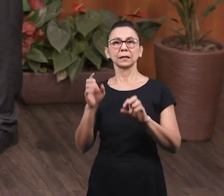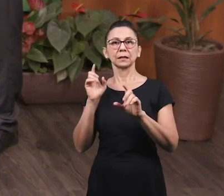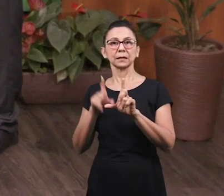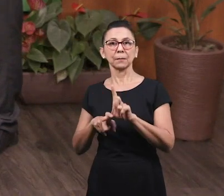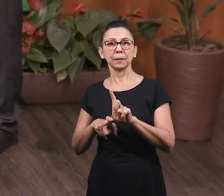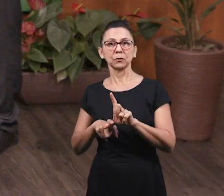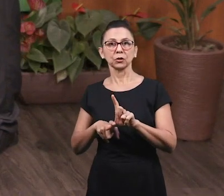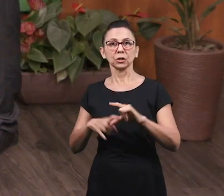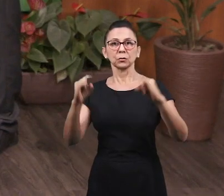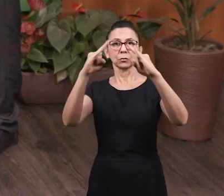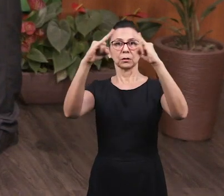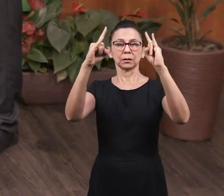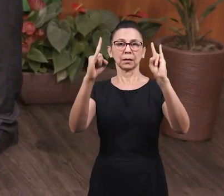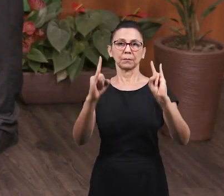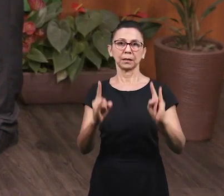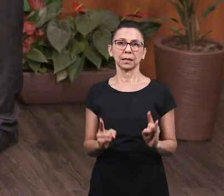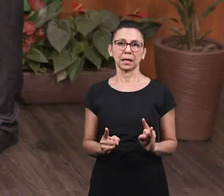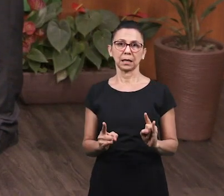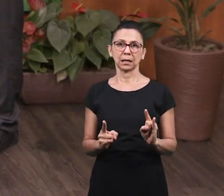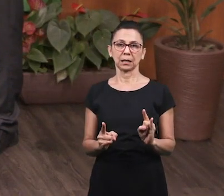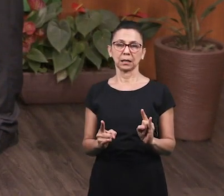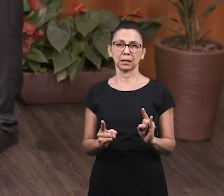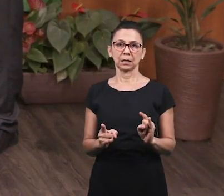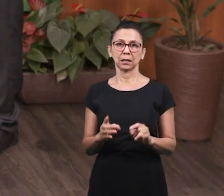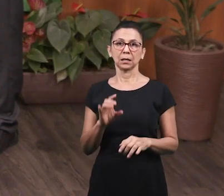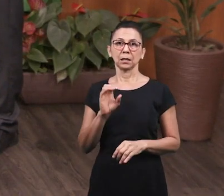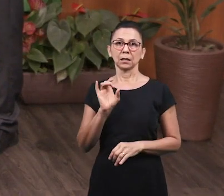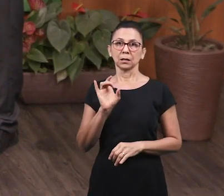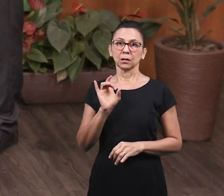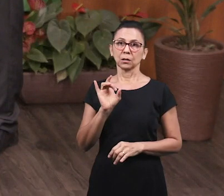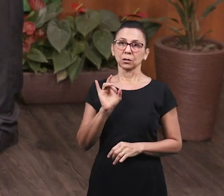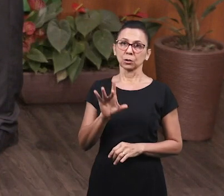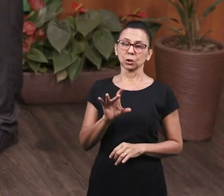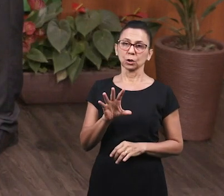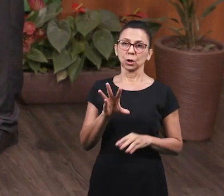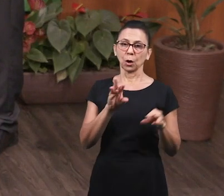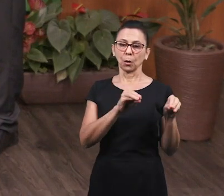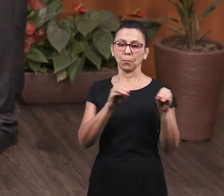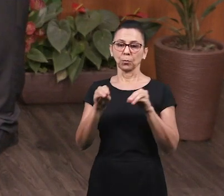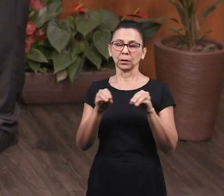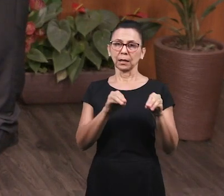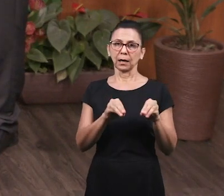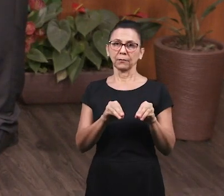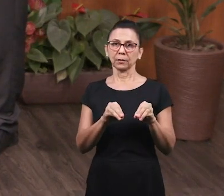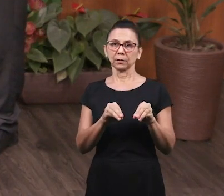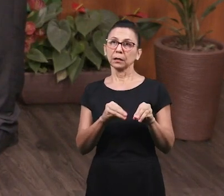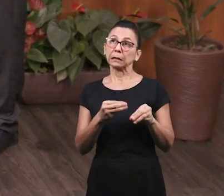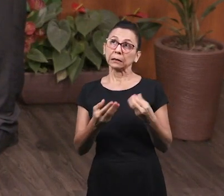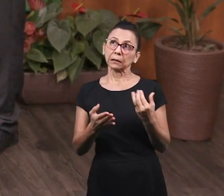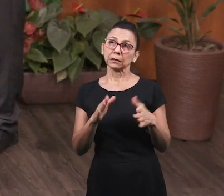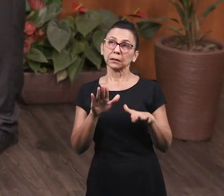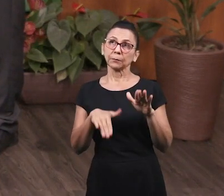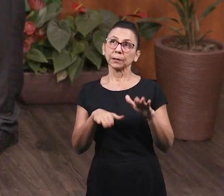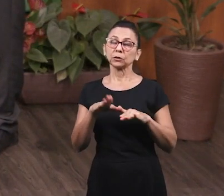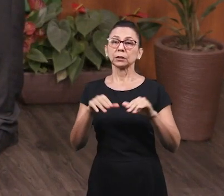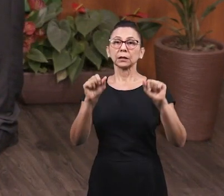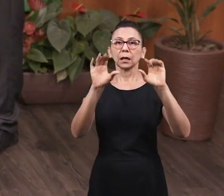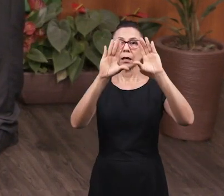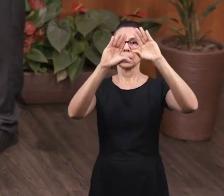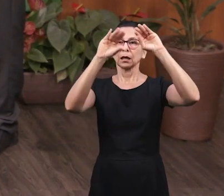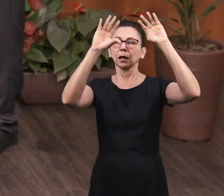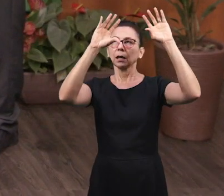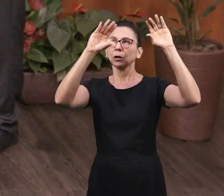bougeait ou s'arrêtait à la mesure que le nuage il avançait